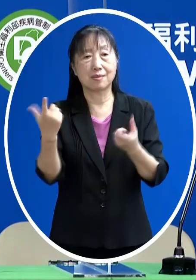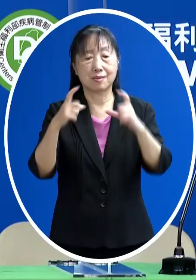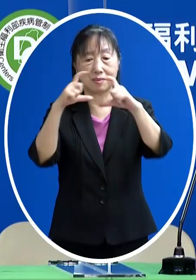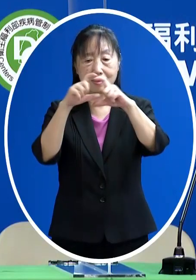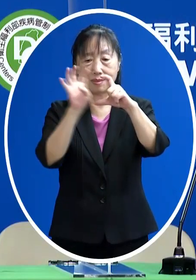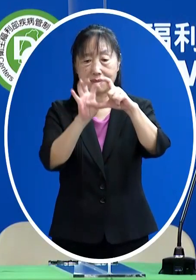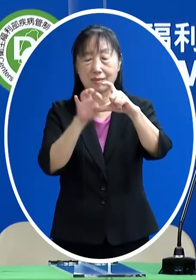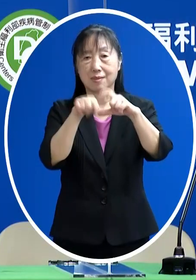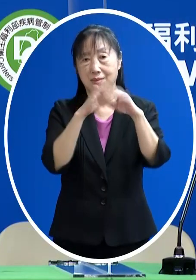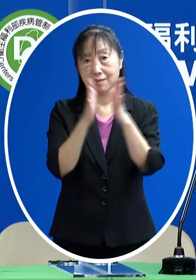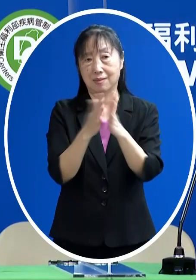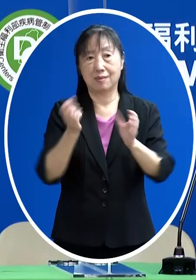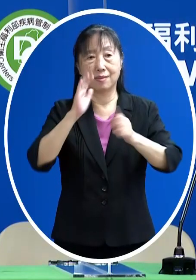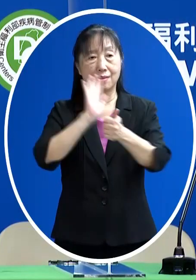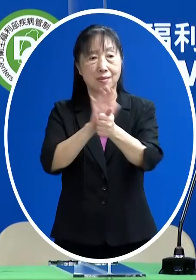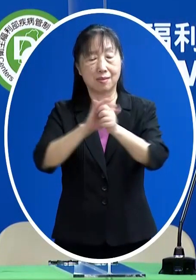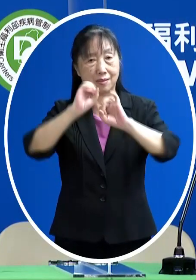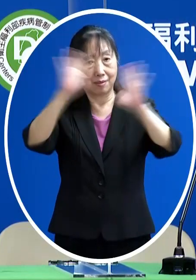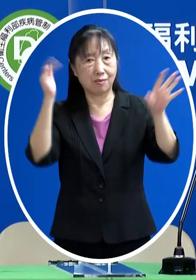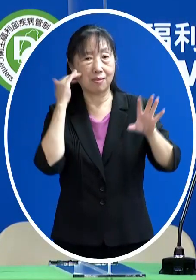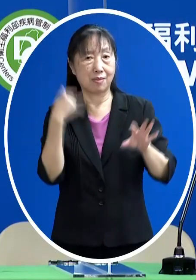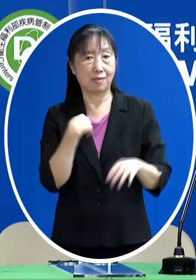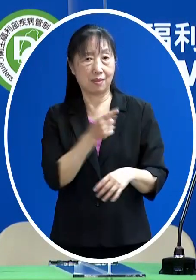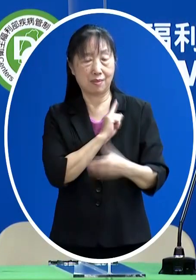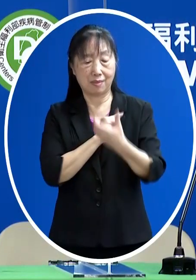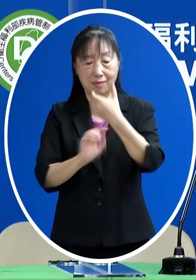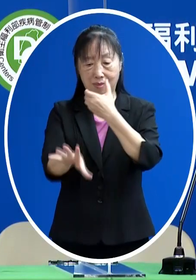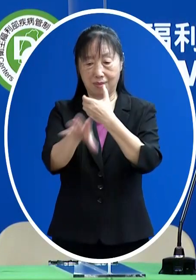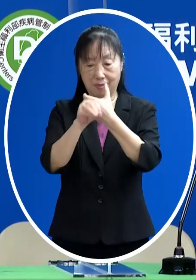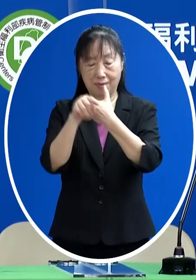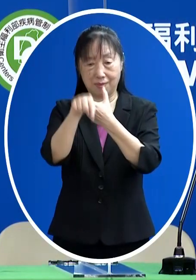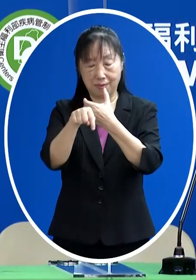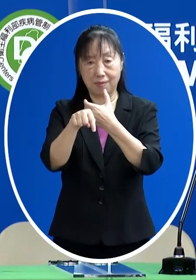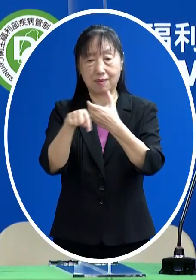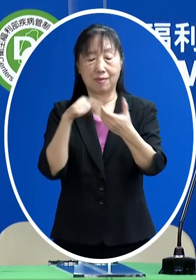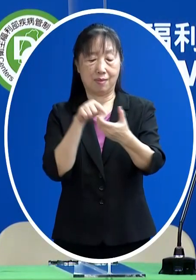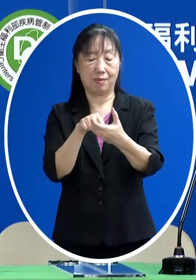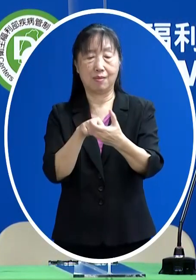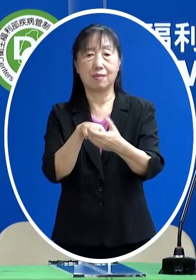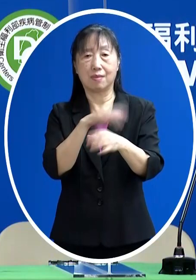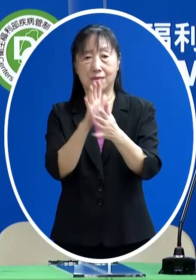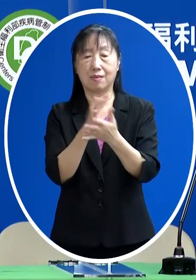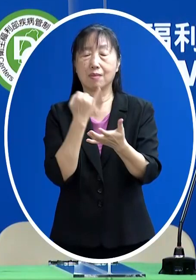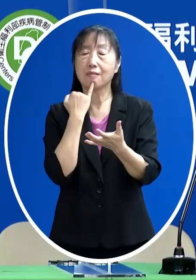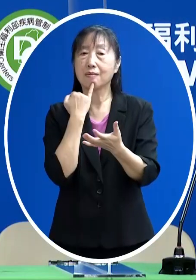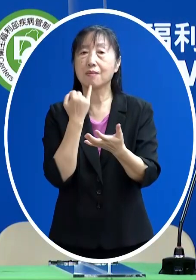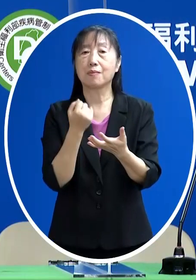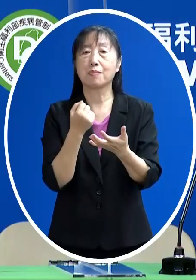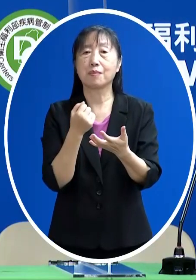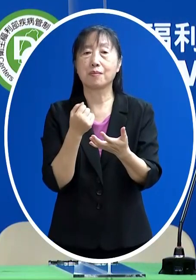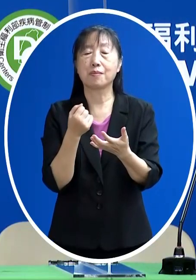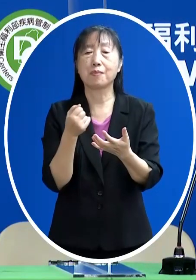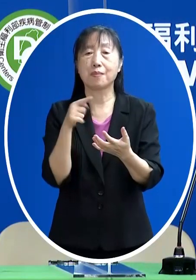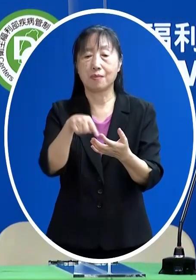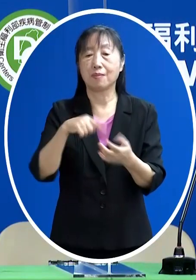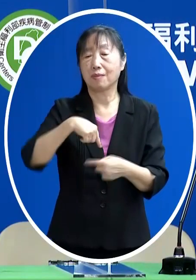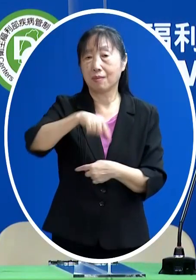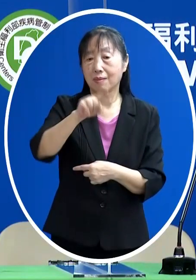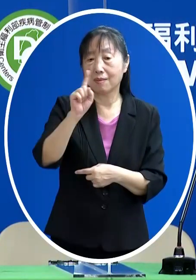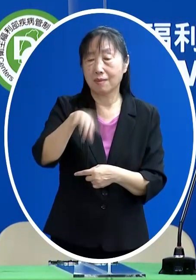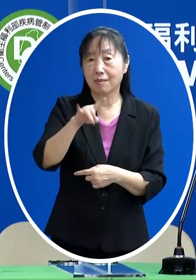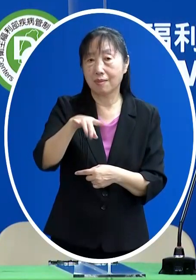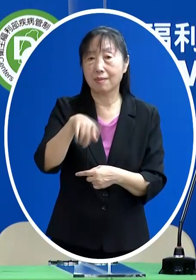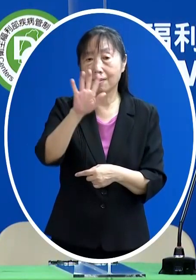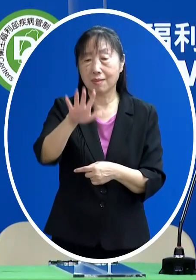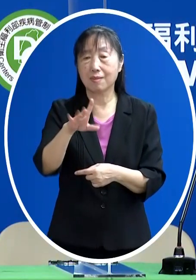哦也宣导一下哦。那只要扫上 QR code 就有一个一站式的服务，那么该去。哪些地方可以有